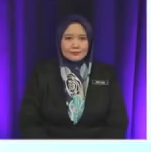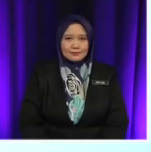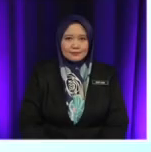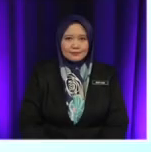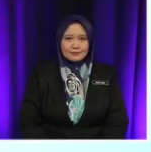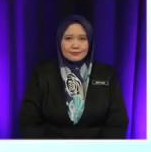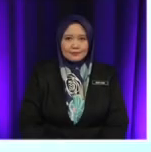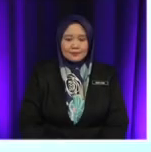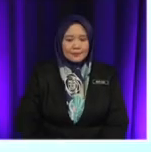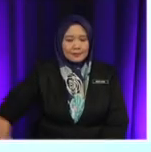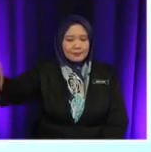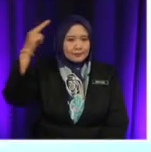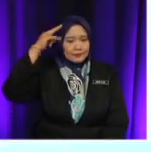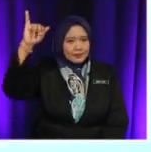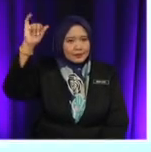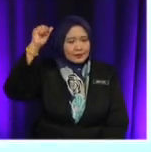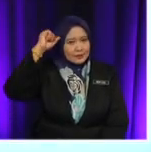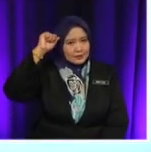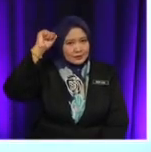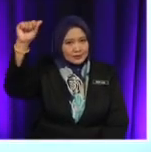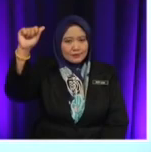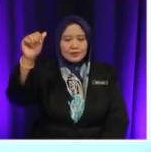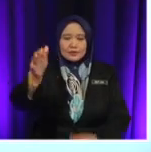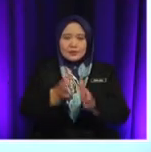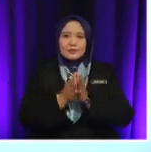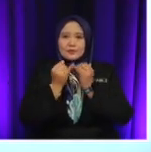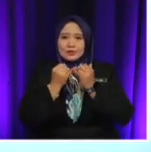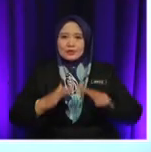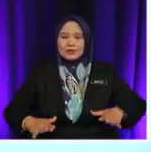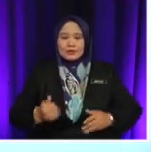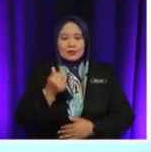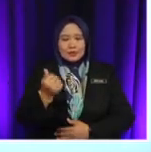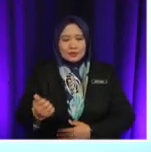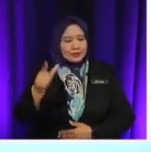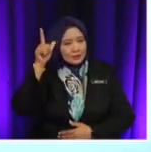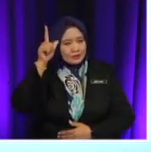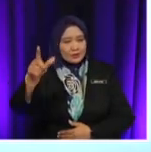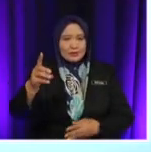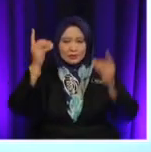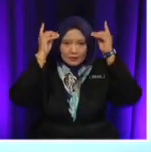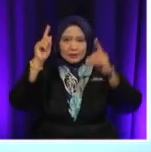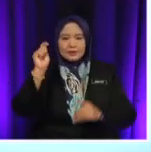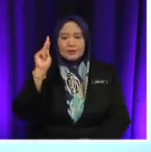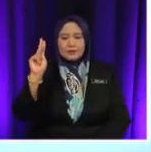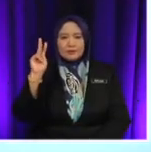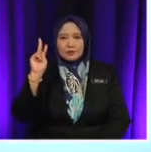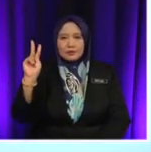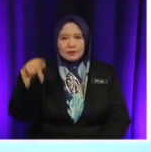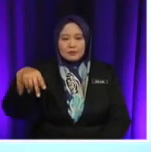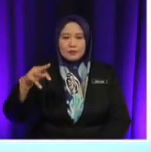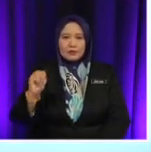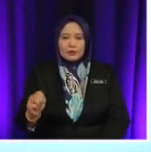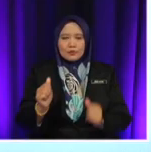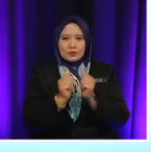KPM Hai assalamualaikum Salam sejahtera anda sedang menyaksikan Didik TV KPM hari ini bersama-sama dengan saya Ria